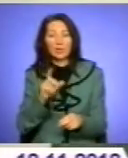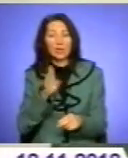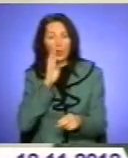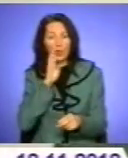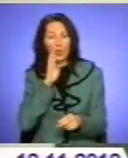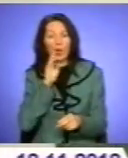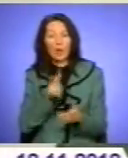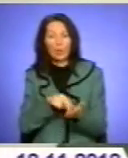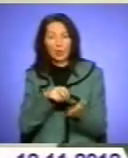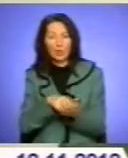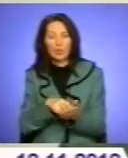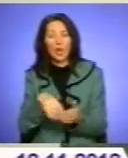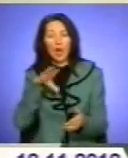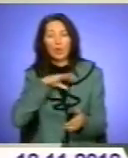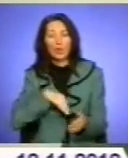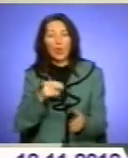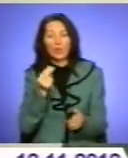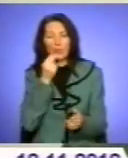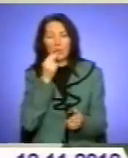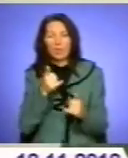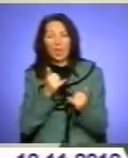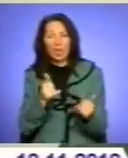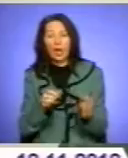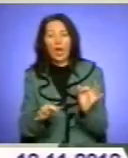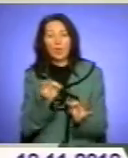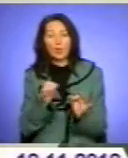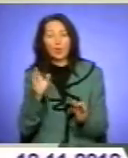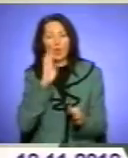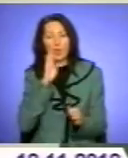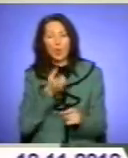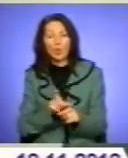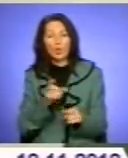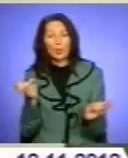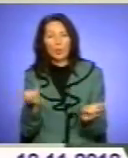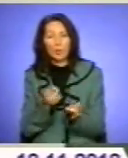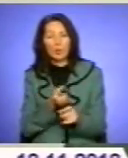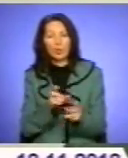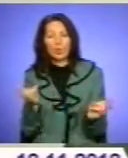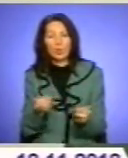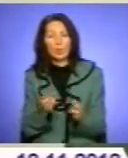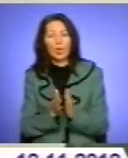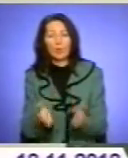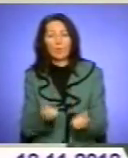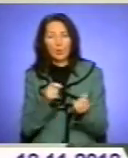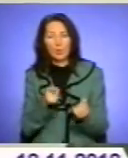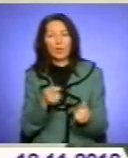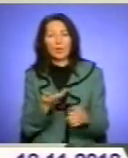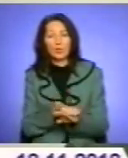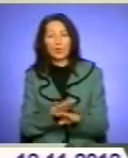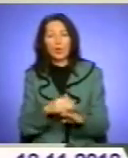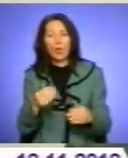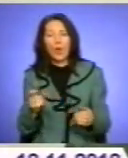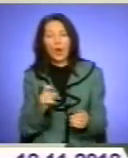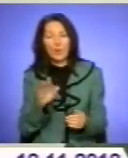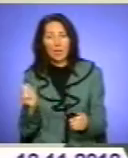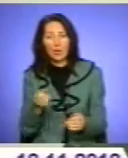для заслужених дуже потрібна. І дуже потрібно їм підтримати в тяжку хвилину. І думаю, це величезне значення має для нас і для них, що